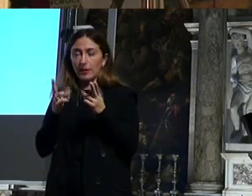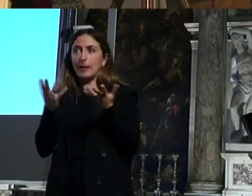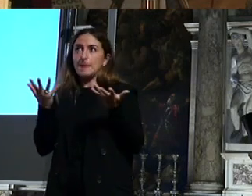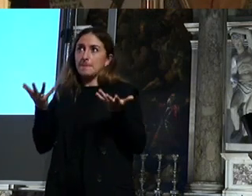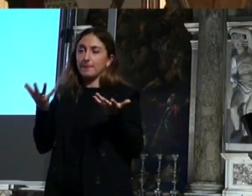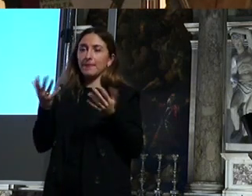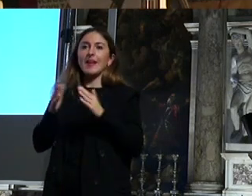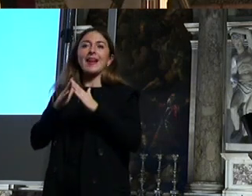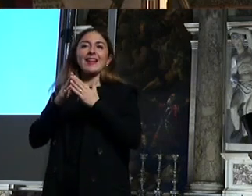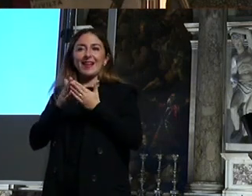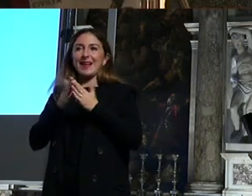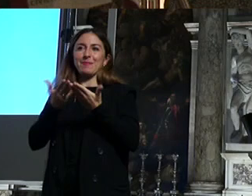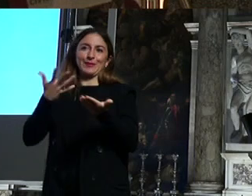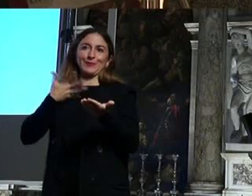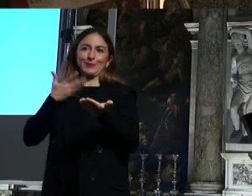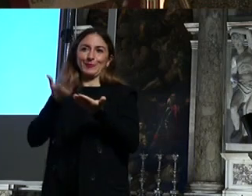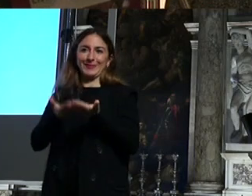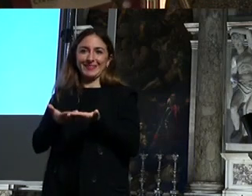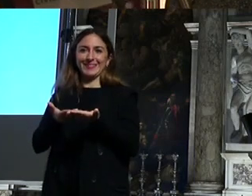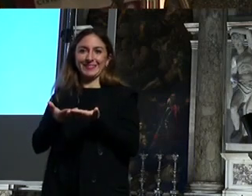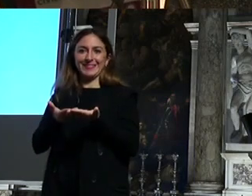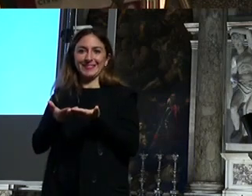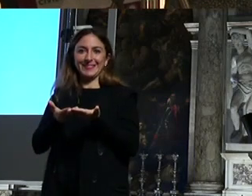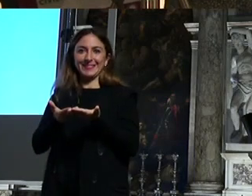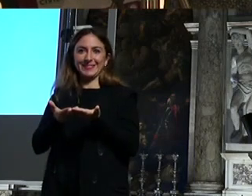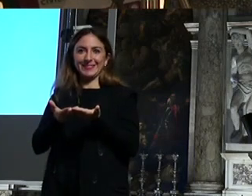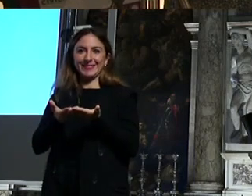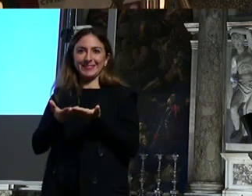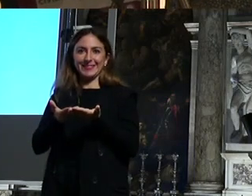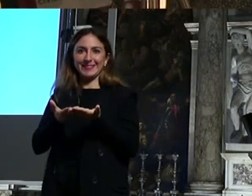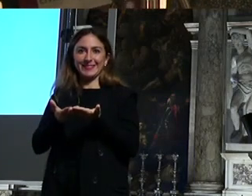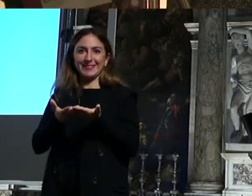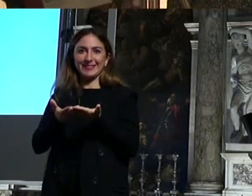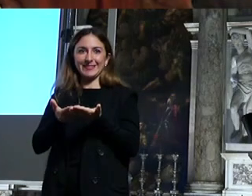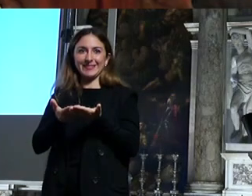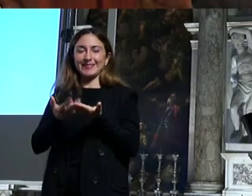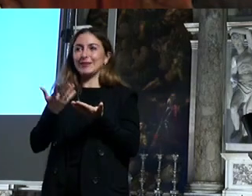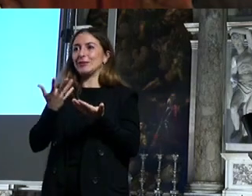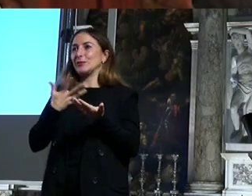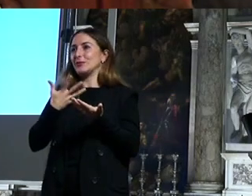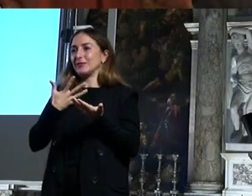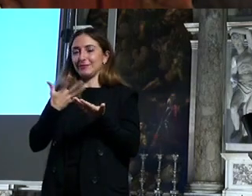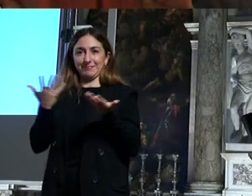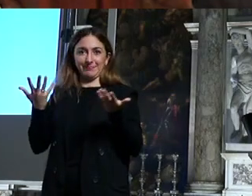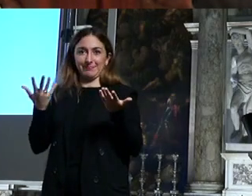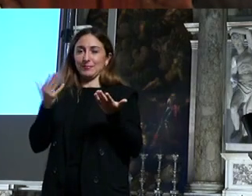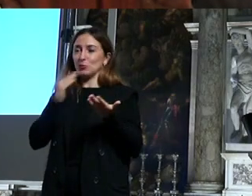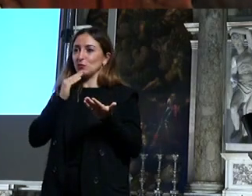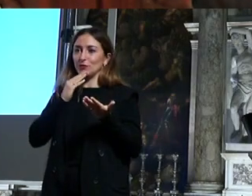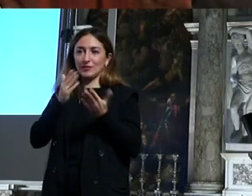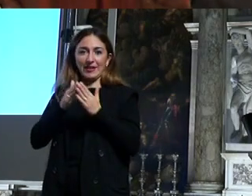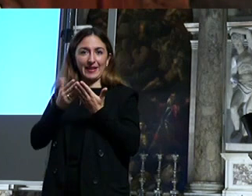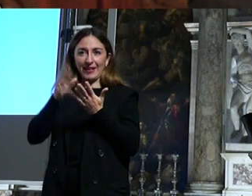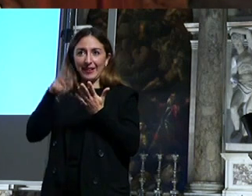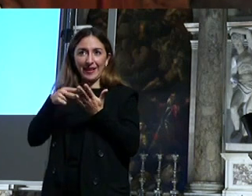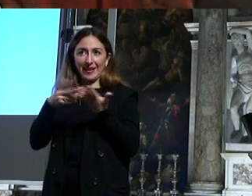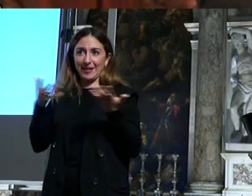Allora, i libri ci sono, uno basta andare a Marsiglio, ha tanti di quei libri da leggere. In questo